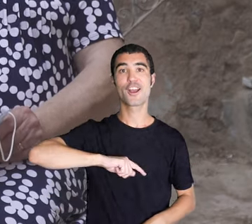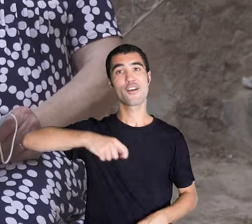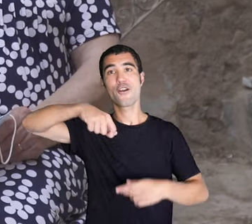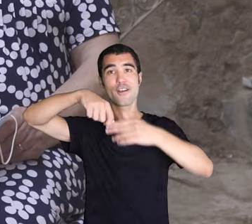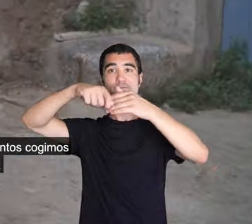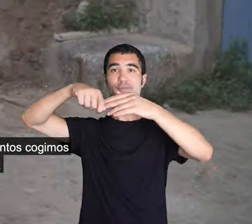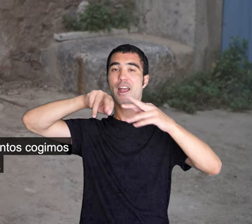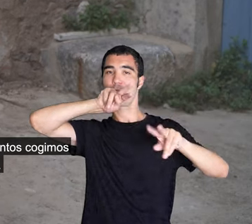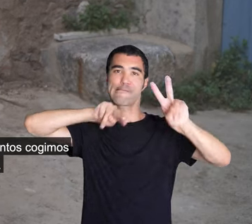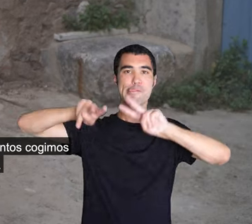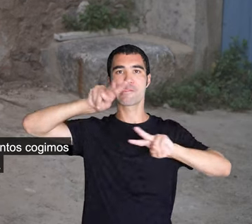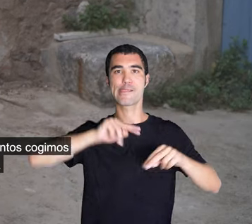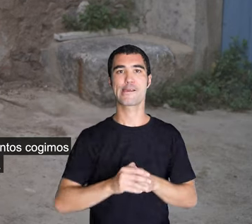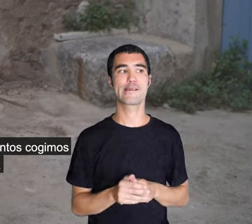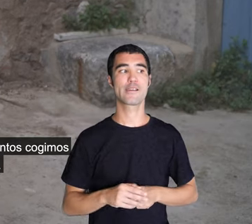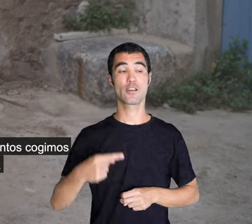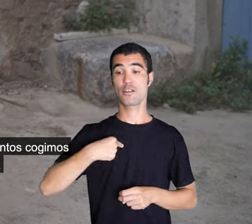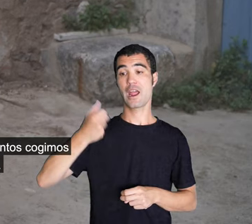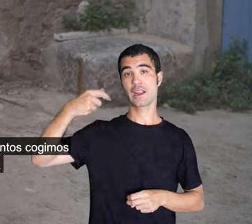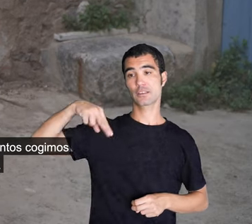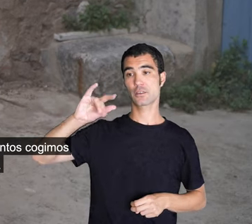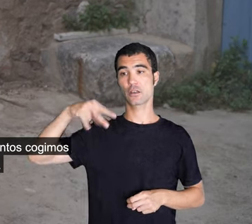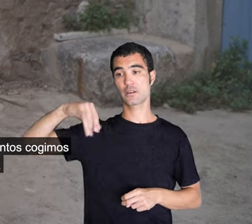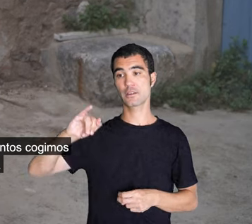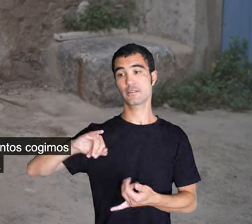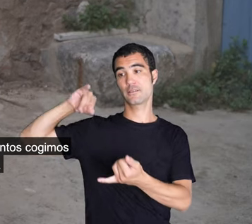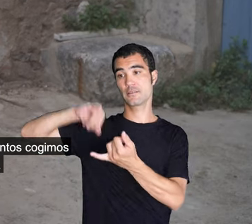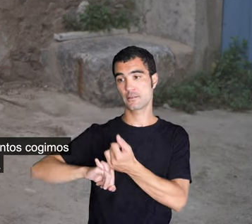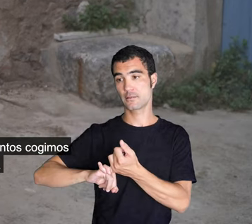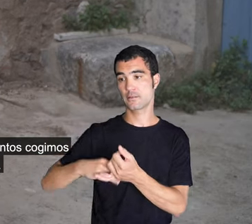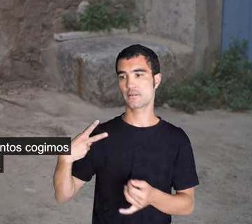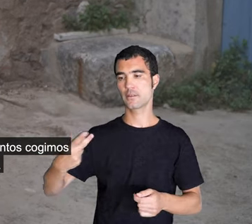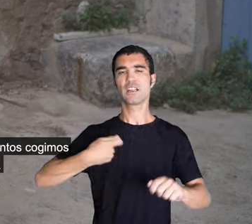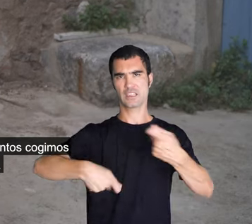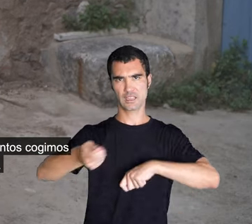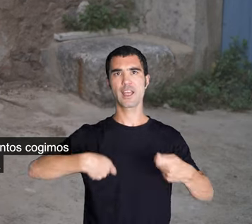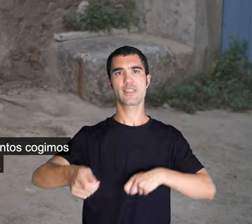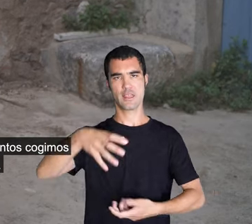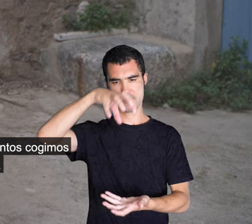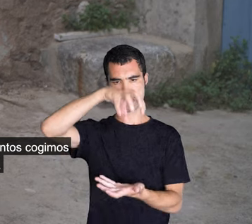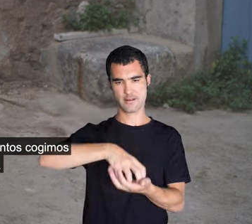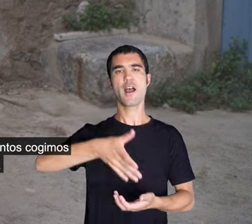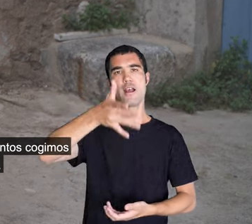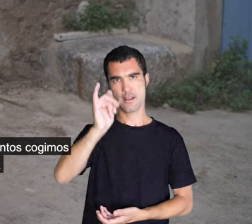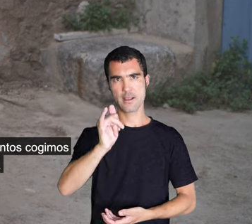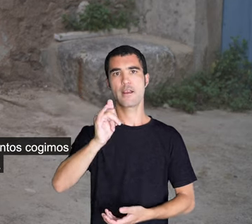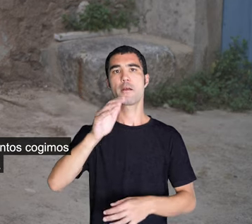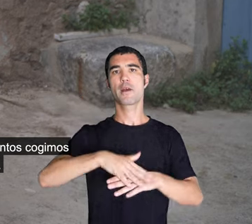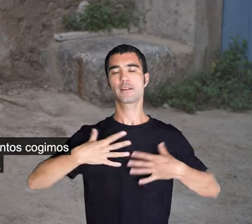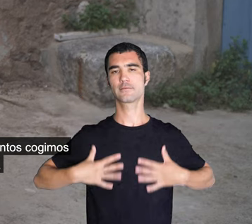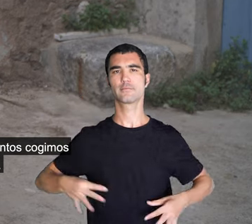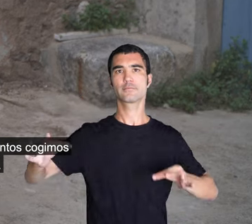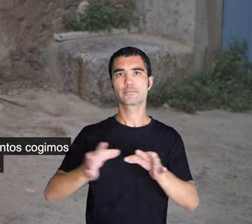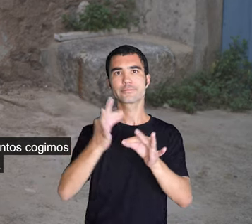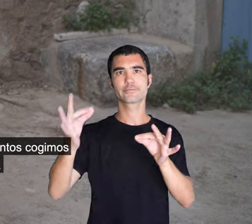turistes. Quan us vàrem casats amb en Toni, tenien una tenda ja, una tenda d'això de brodats.